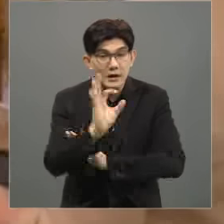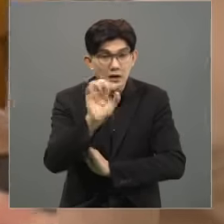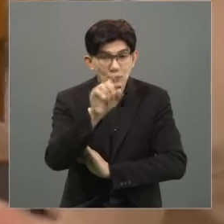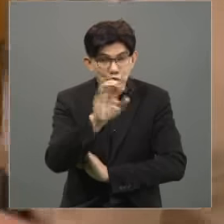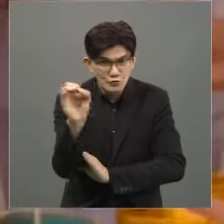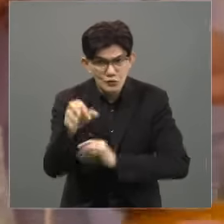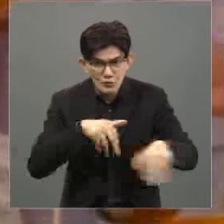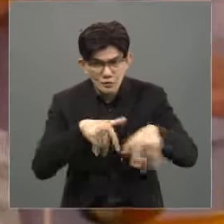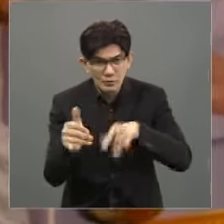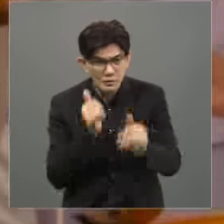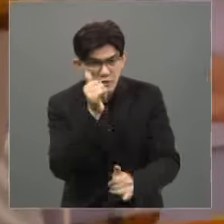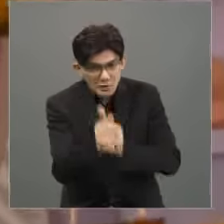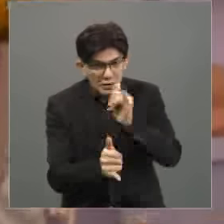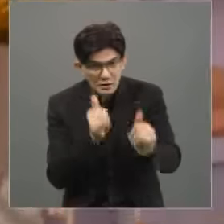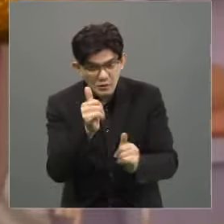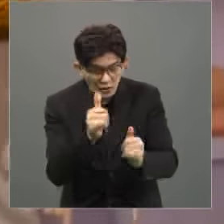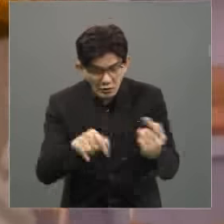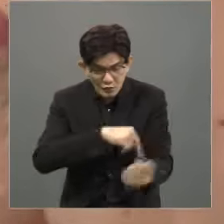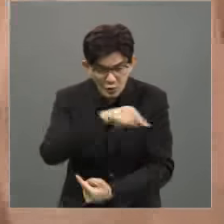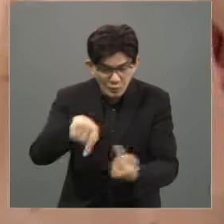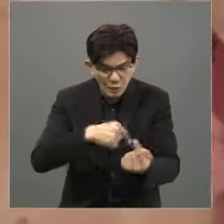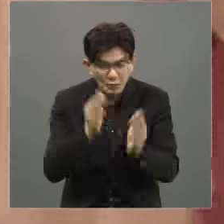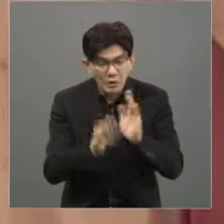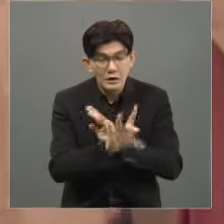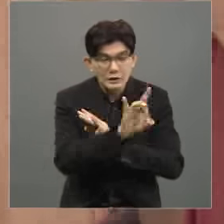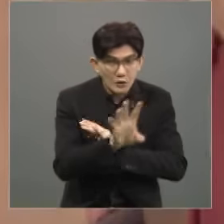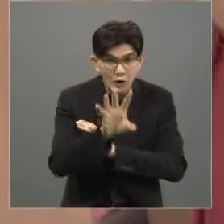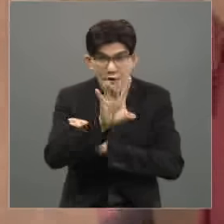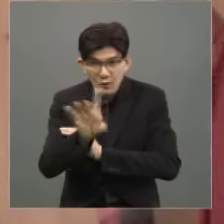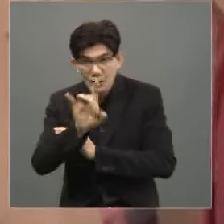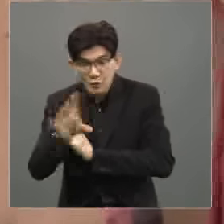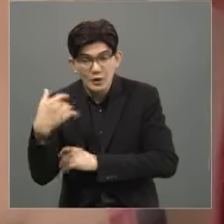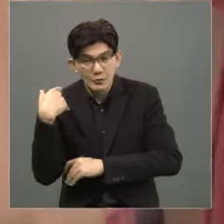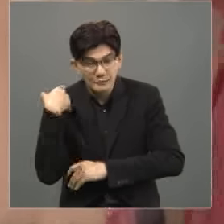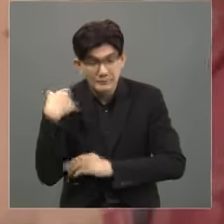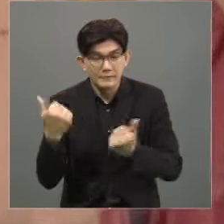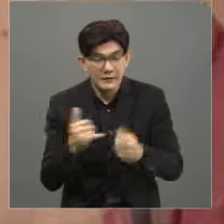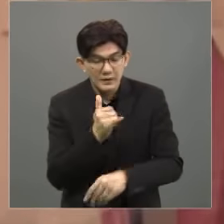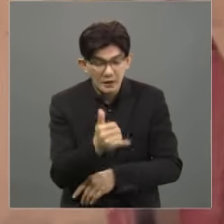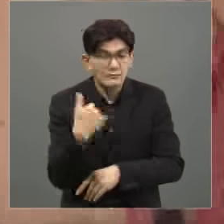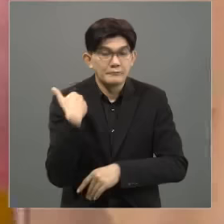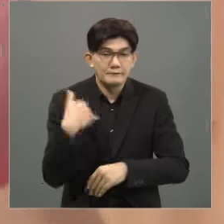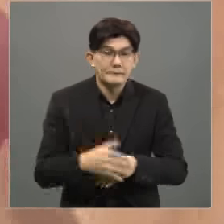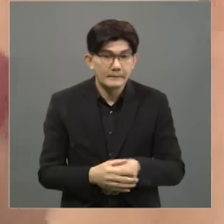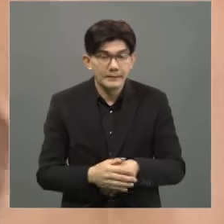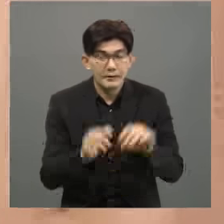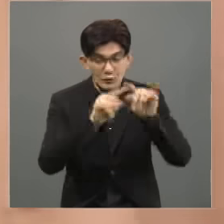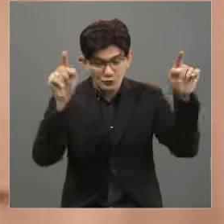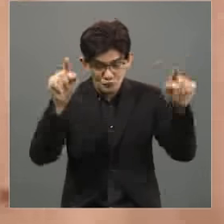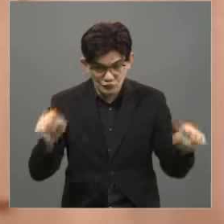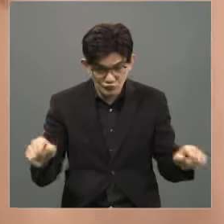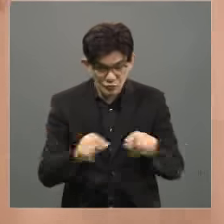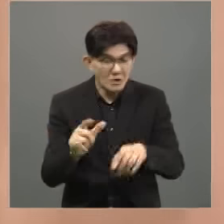ประชาชนทยอยเข้าสักการะเป็นรอบละ100คนบริเวณด้านหน้าพระวิหารพระเจ้าใหญ่อินแปลงซึ่งจะมีจอ LED ขนาด